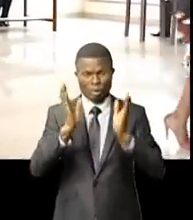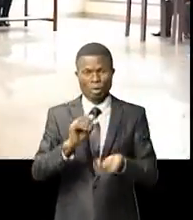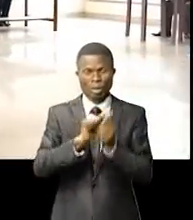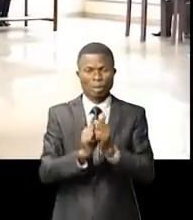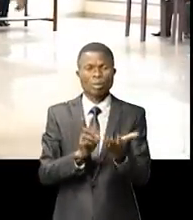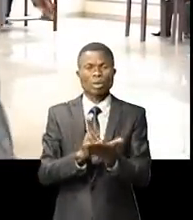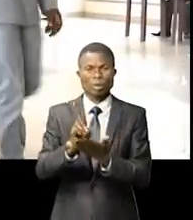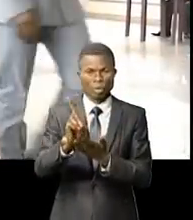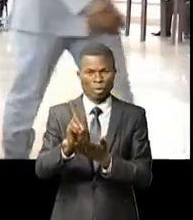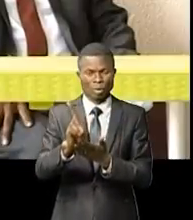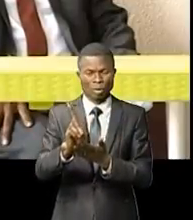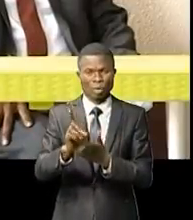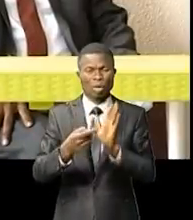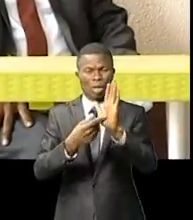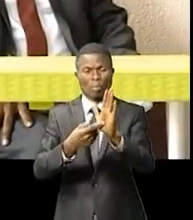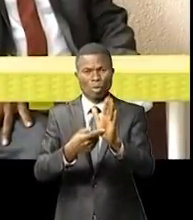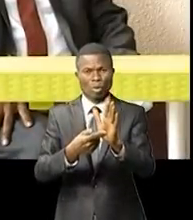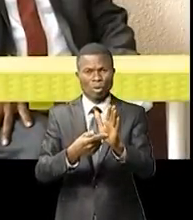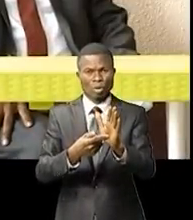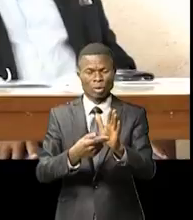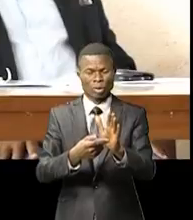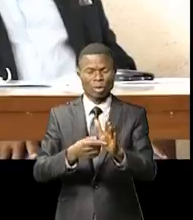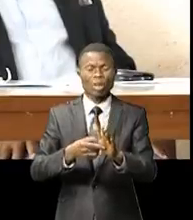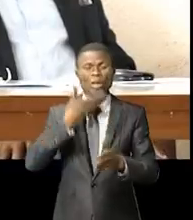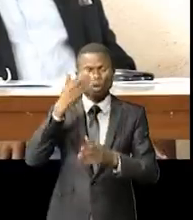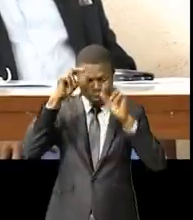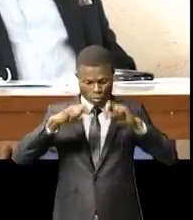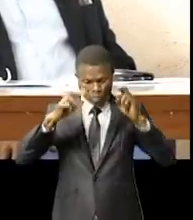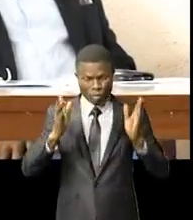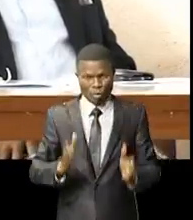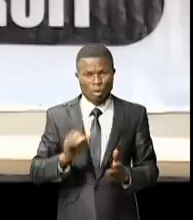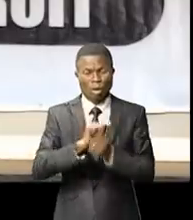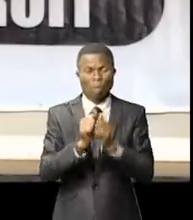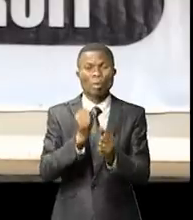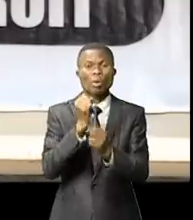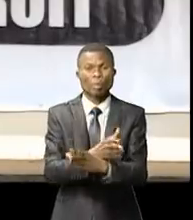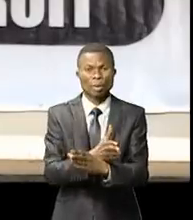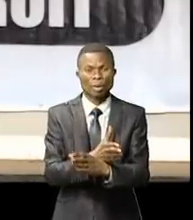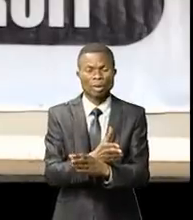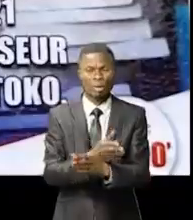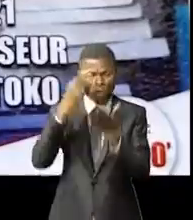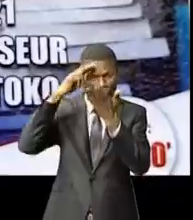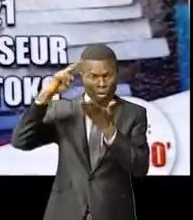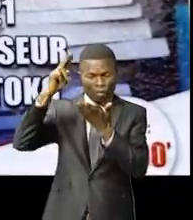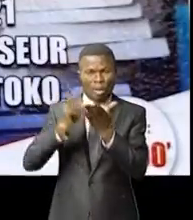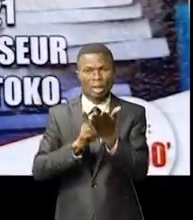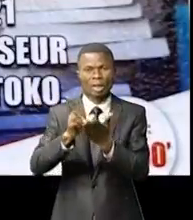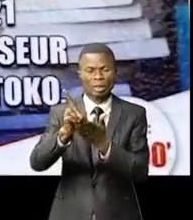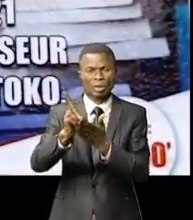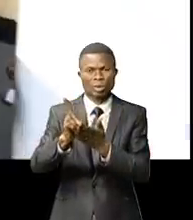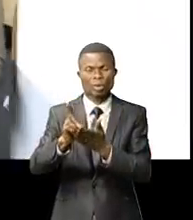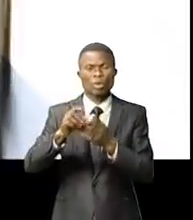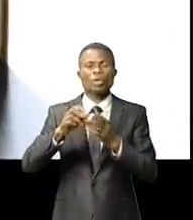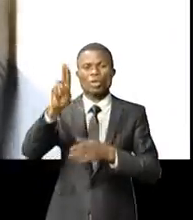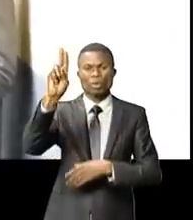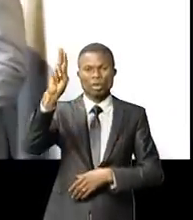des droits ouvre davantage l'esprit des chercheurs. Cette situation s'est concrétisée à la faculté de droit de l'Université